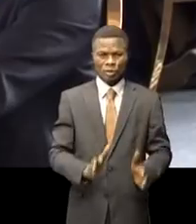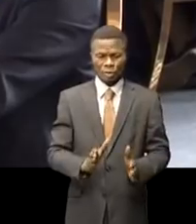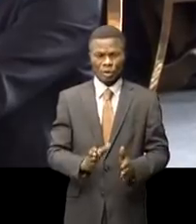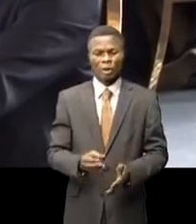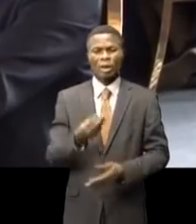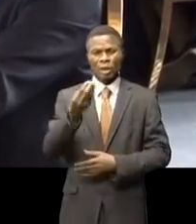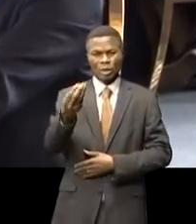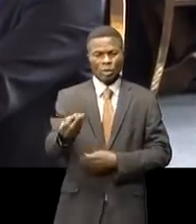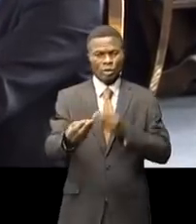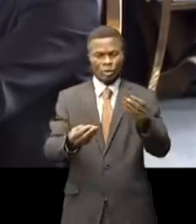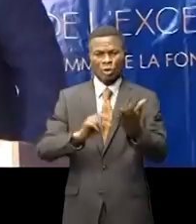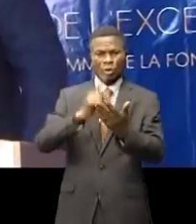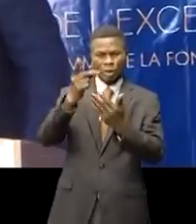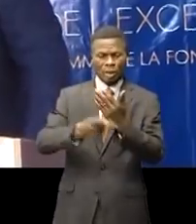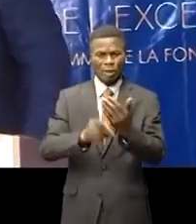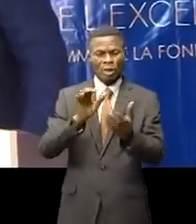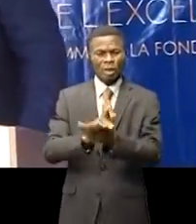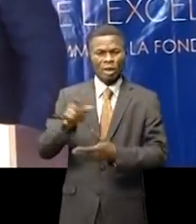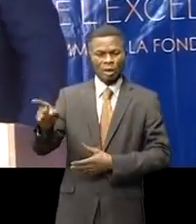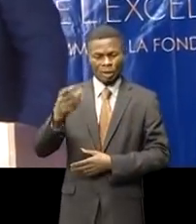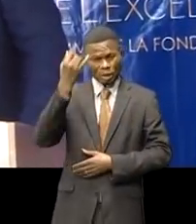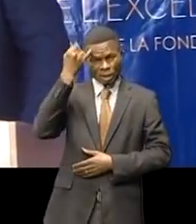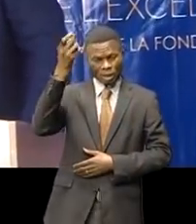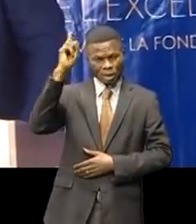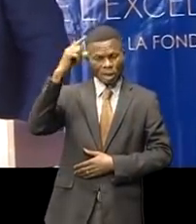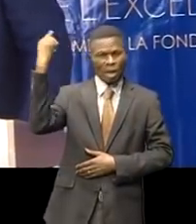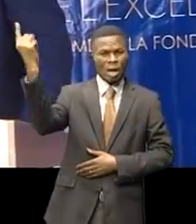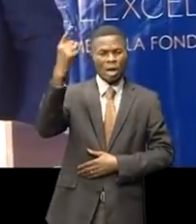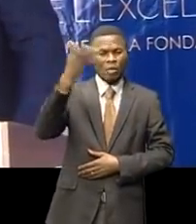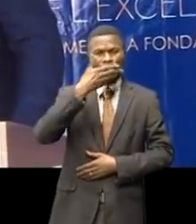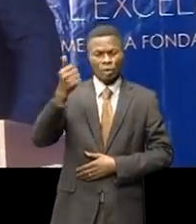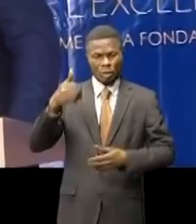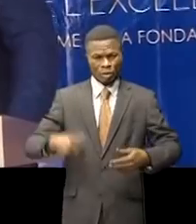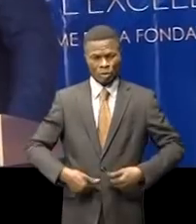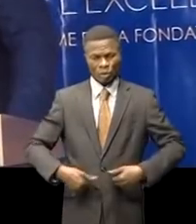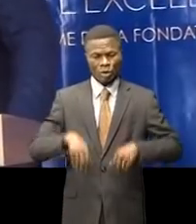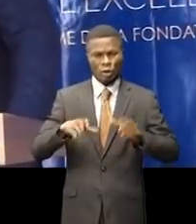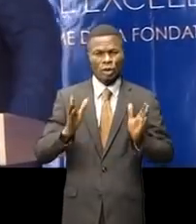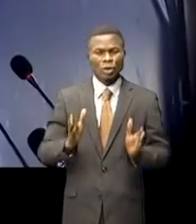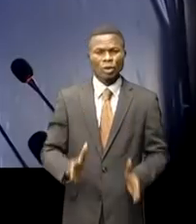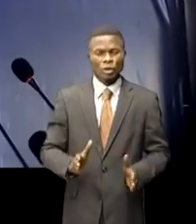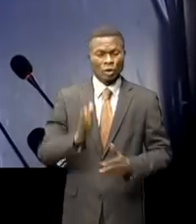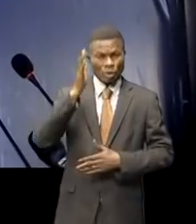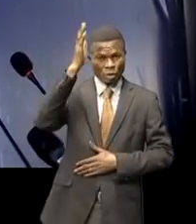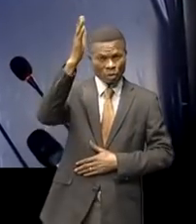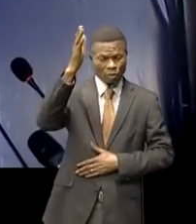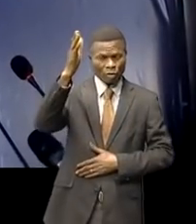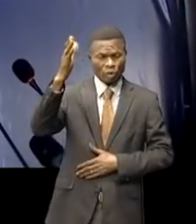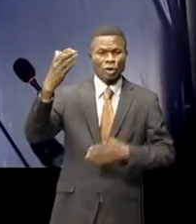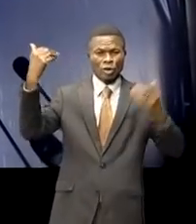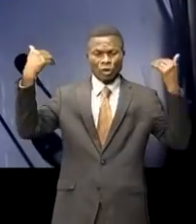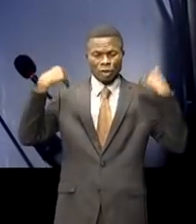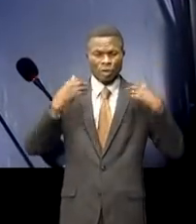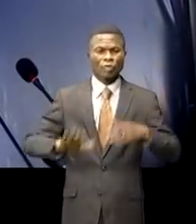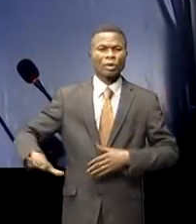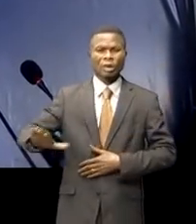soutenu le programme de la première dame qui vise un monde meilleur pour la jeunesse congolaise futures élites du pays